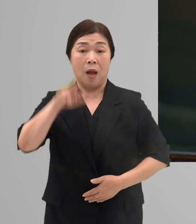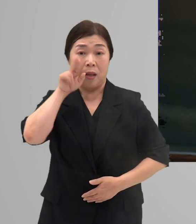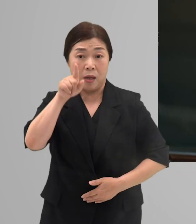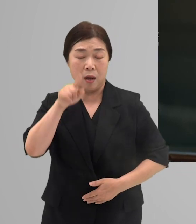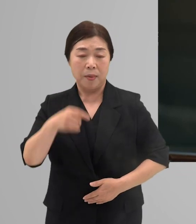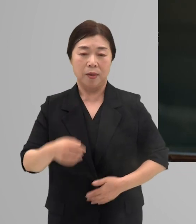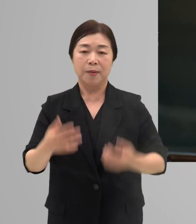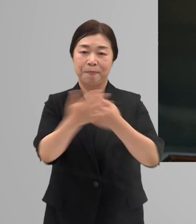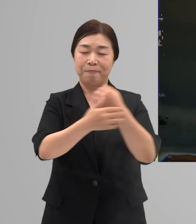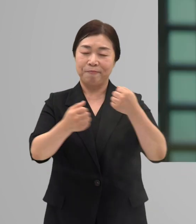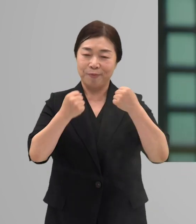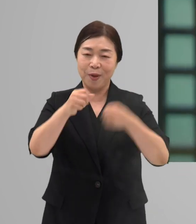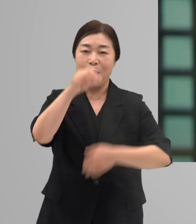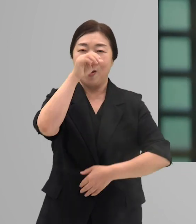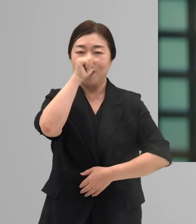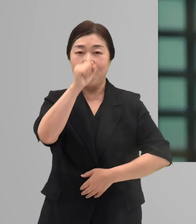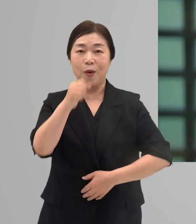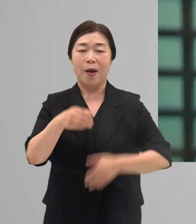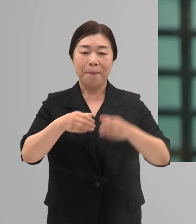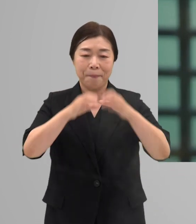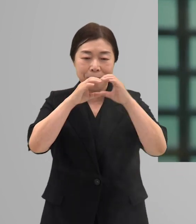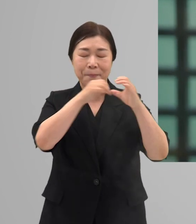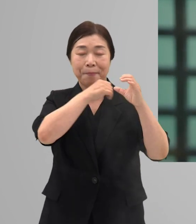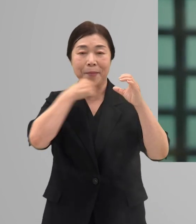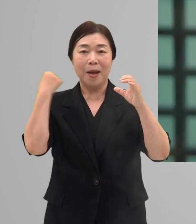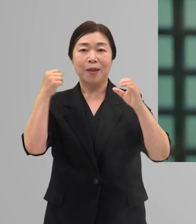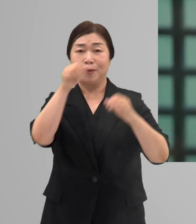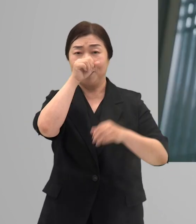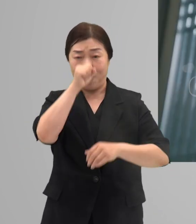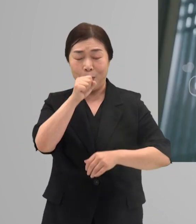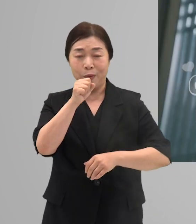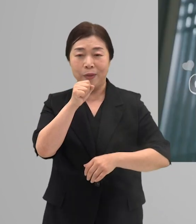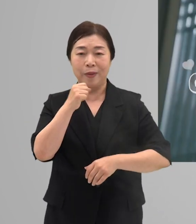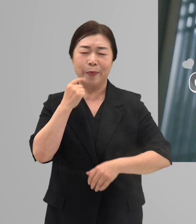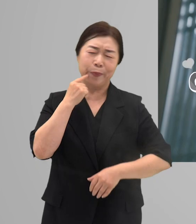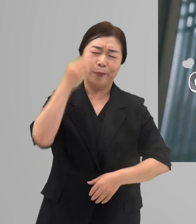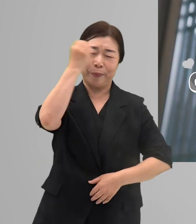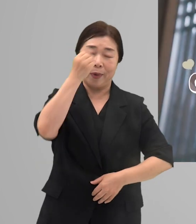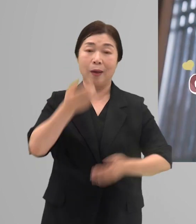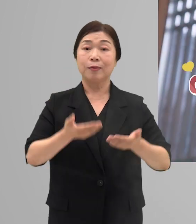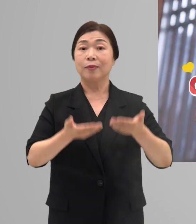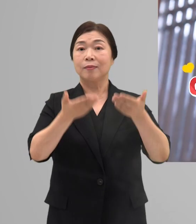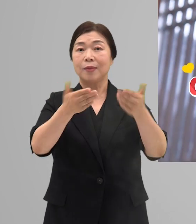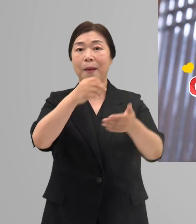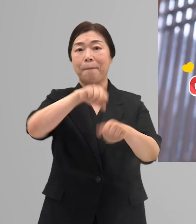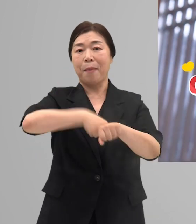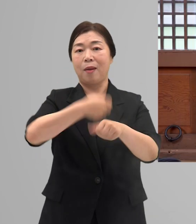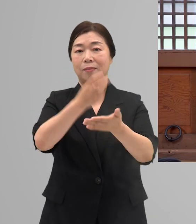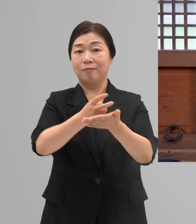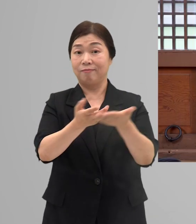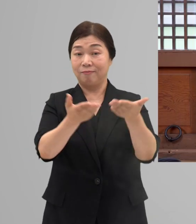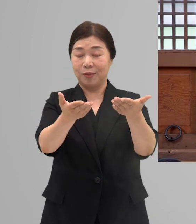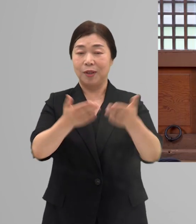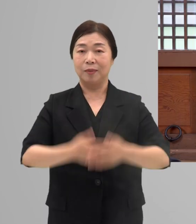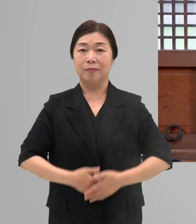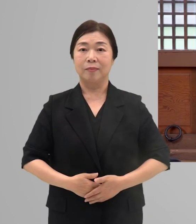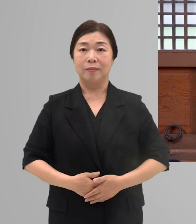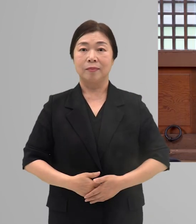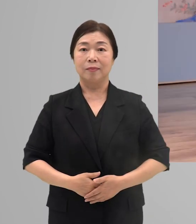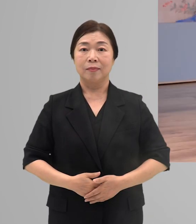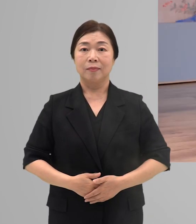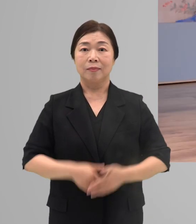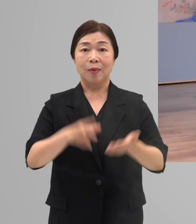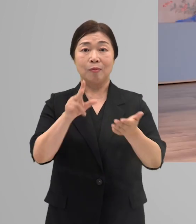경우 건강에 좋고 맛은 더 좋은 고3차를 마시는 벌칙이 있다는 점 미리 알려드리겠습니다. 각 문제에서